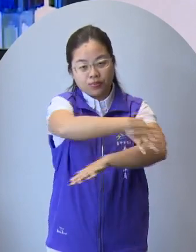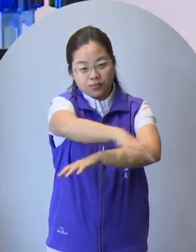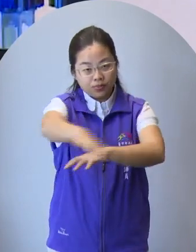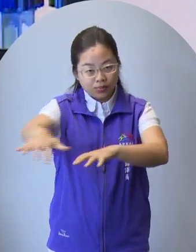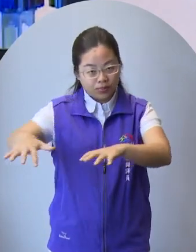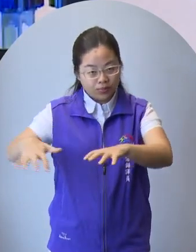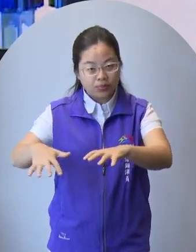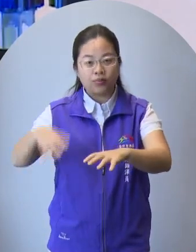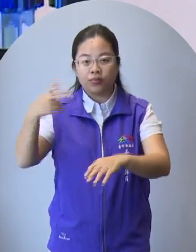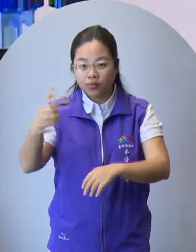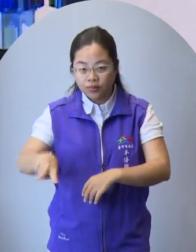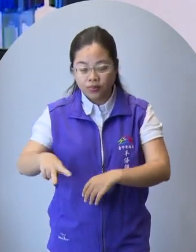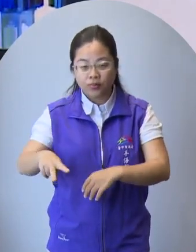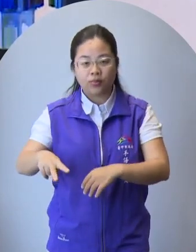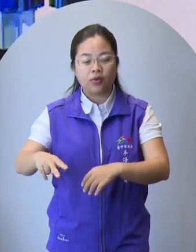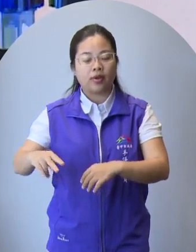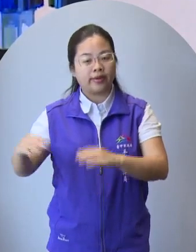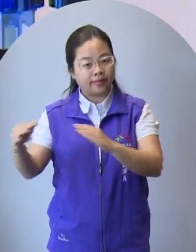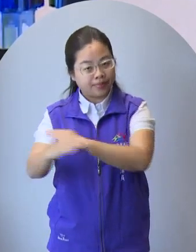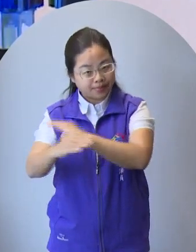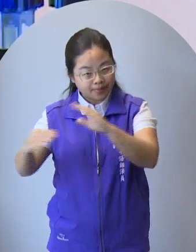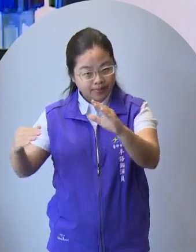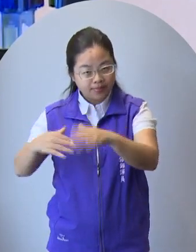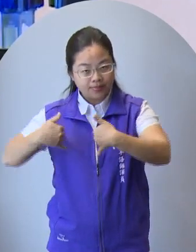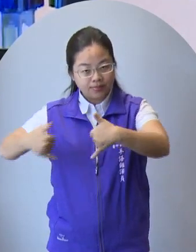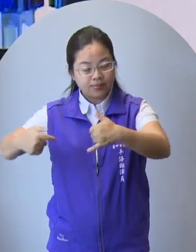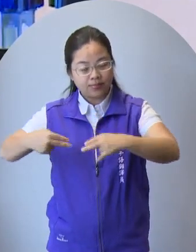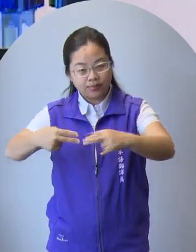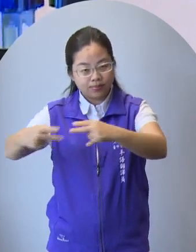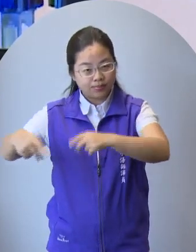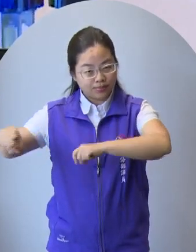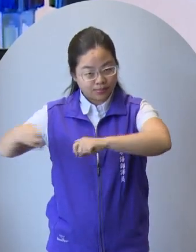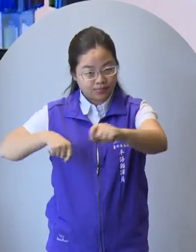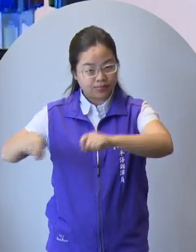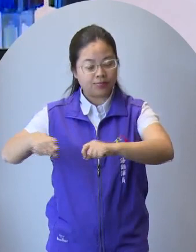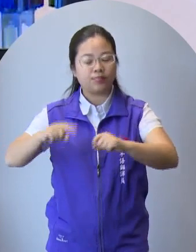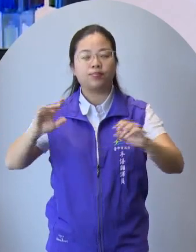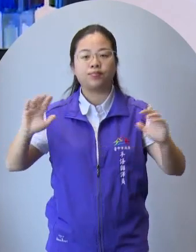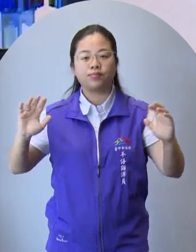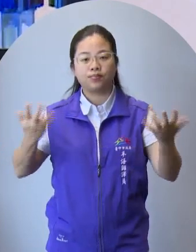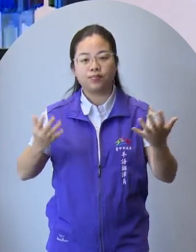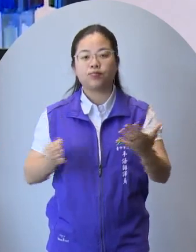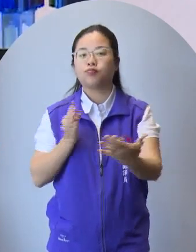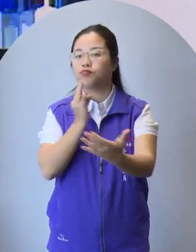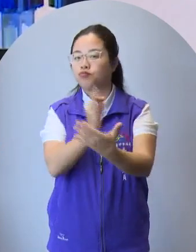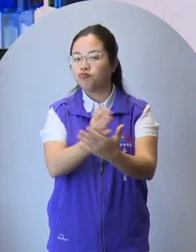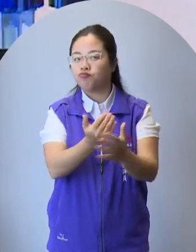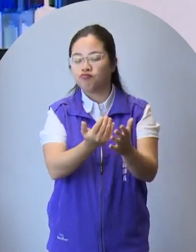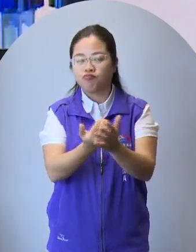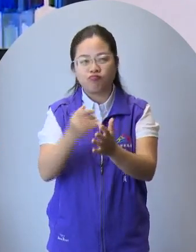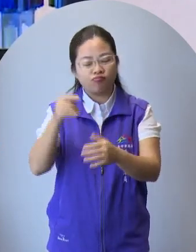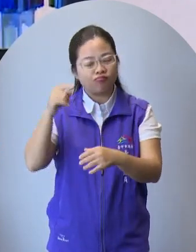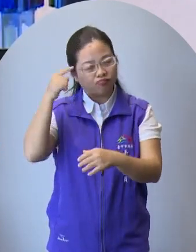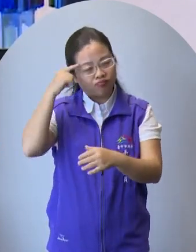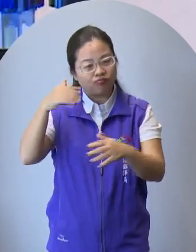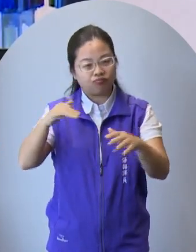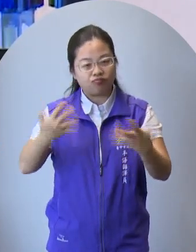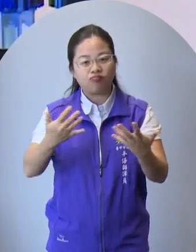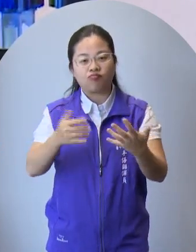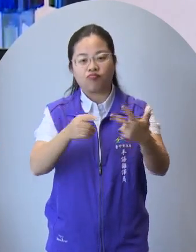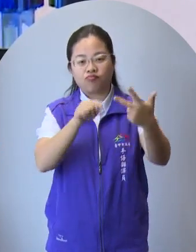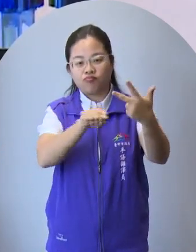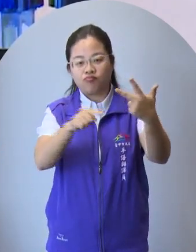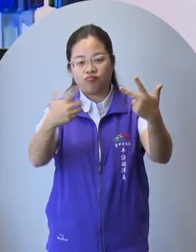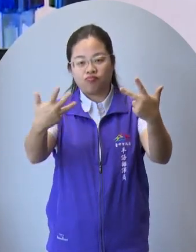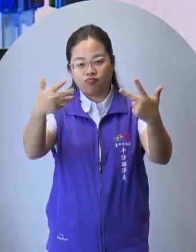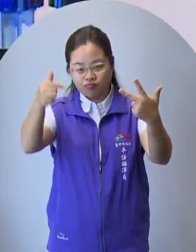边以及行车安全道路改善计划，我们预计要投入7.8亿以